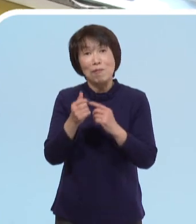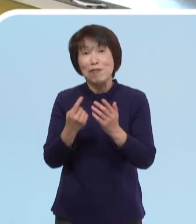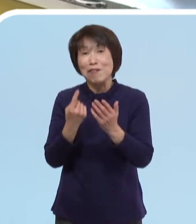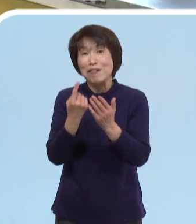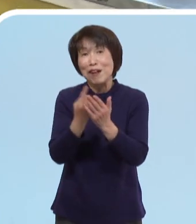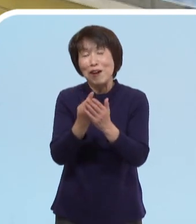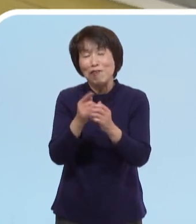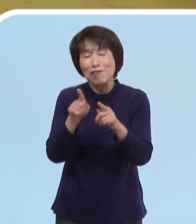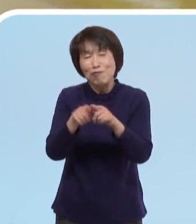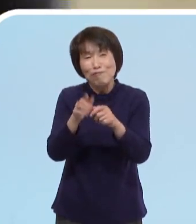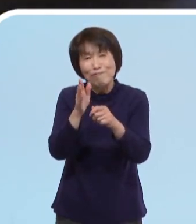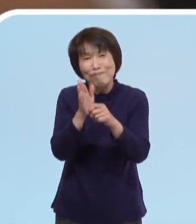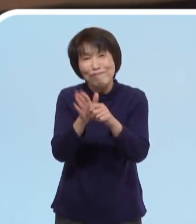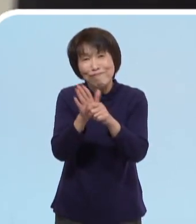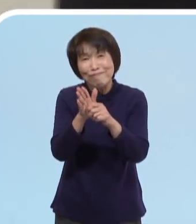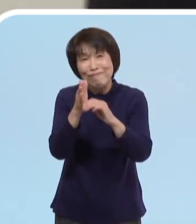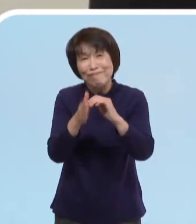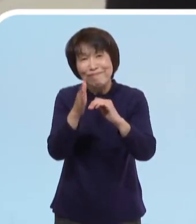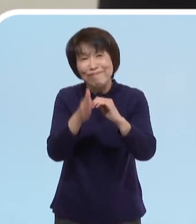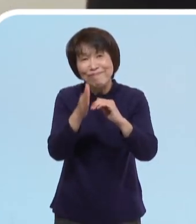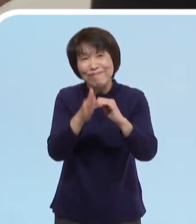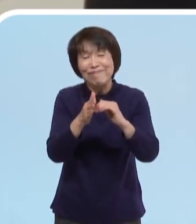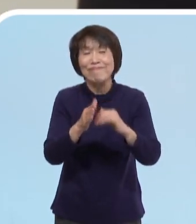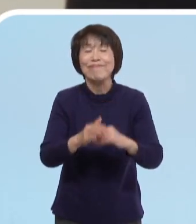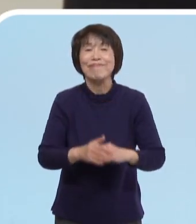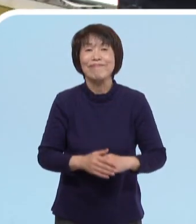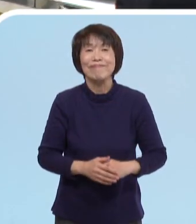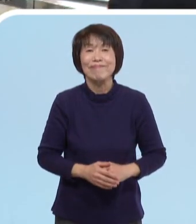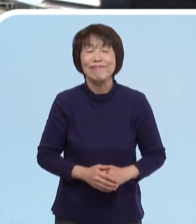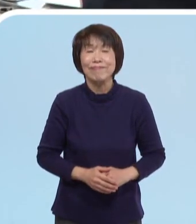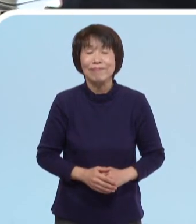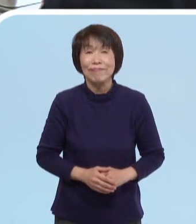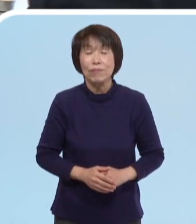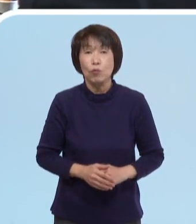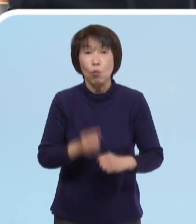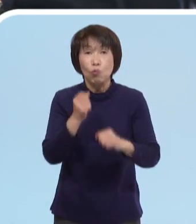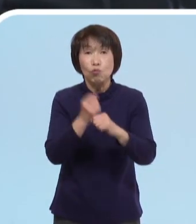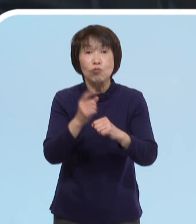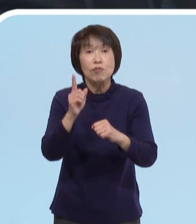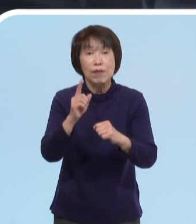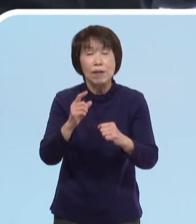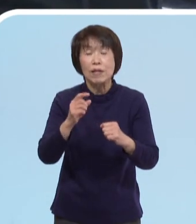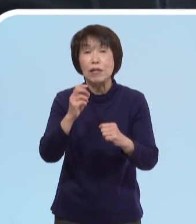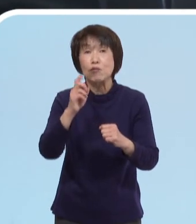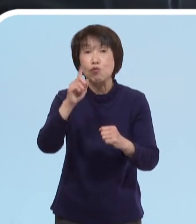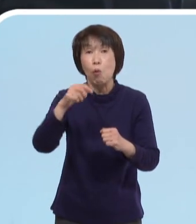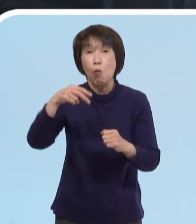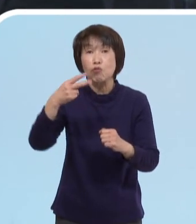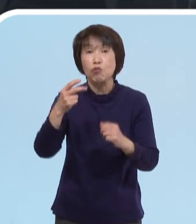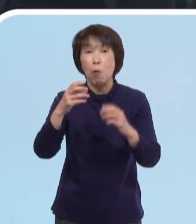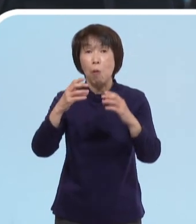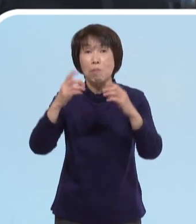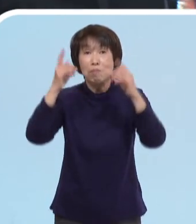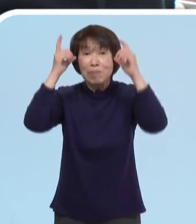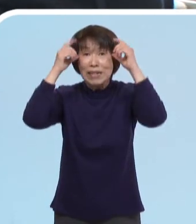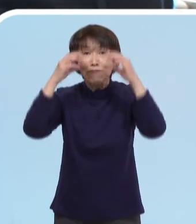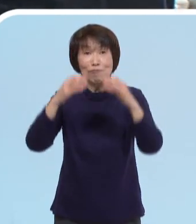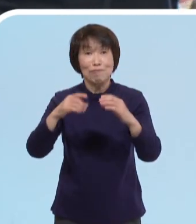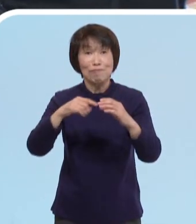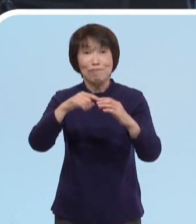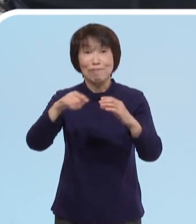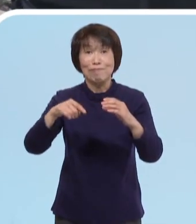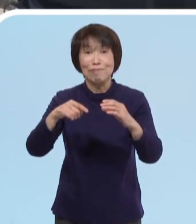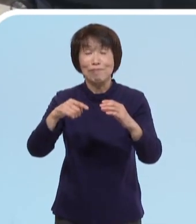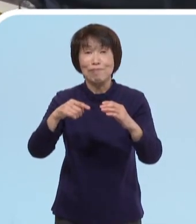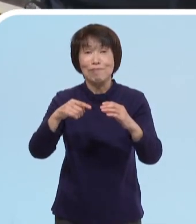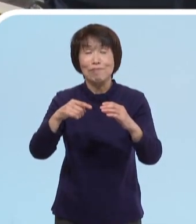渡辺さんも参加させていただきます。 今日はね、ローストビーフを作ります。今からで、その